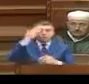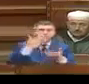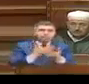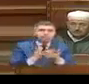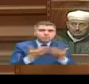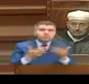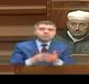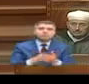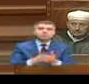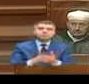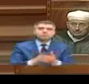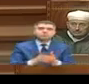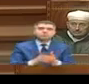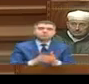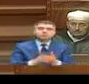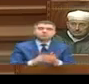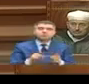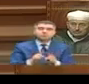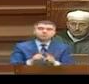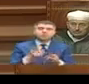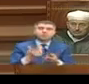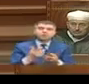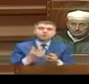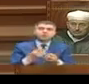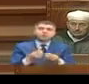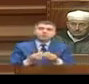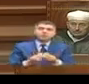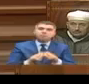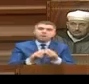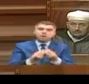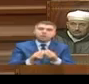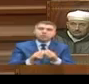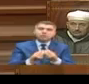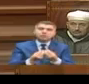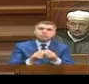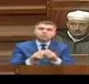بمساندة النقدية الراشدة ديال الأغلبية، وصلتوا ل 130 معتقل،